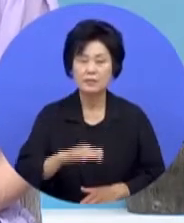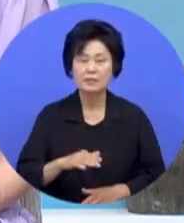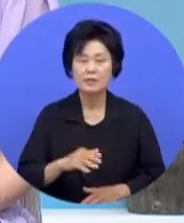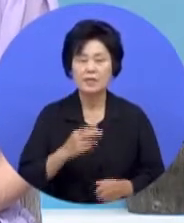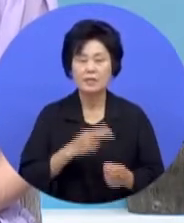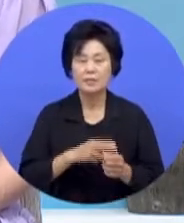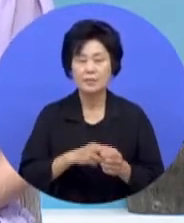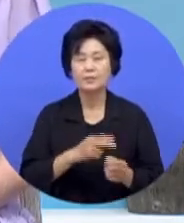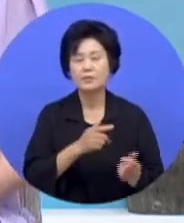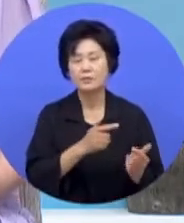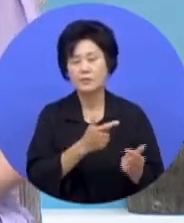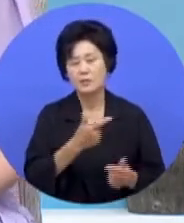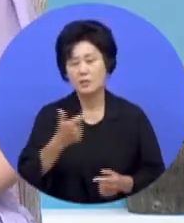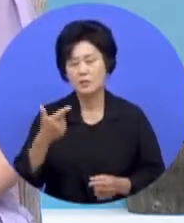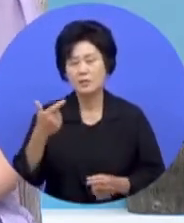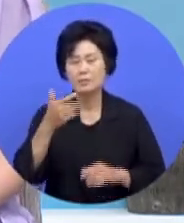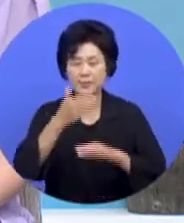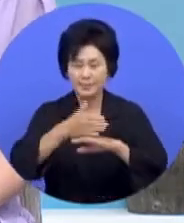대표로 고맙습니다.